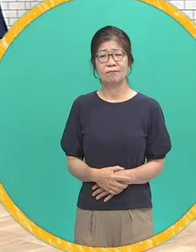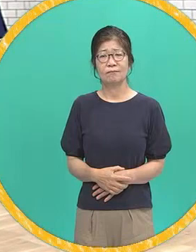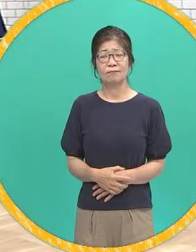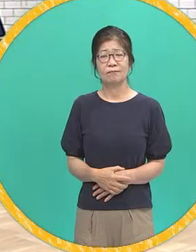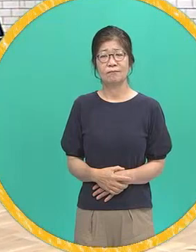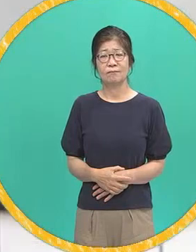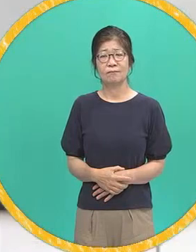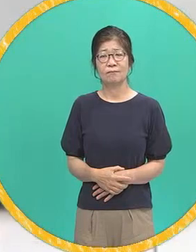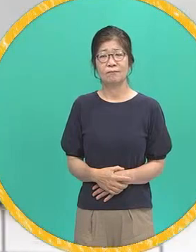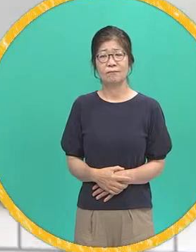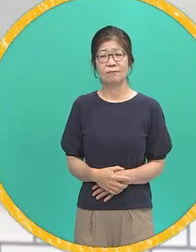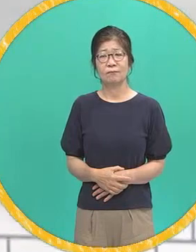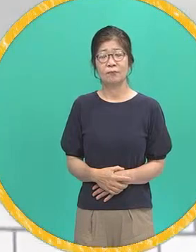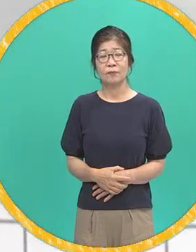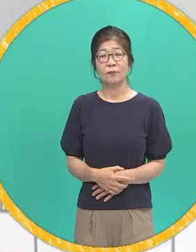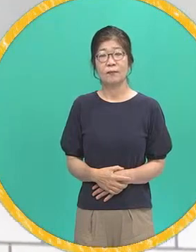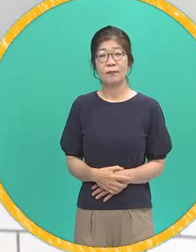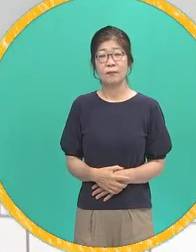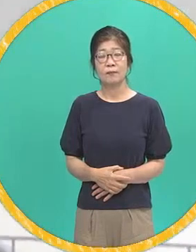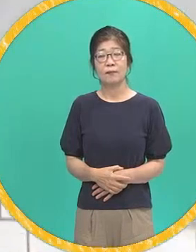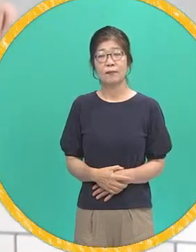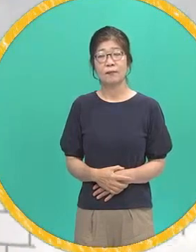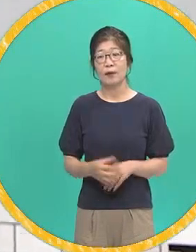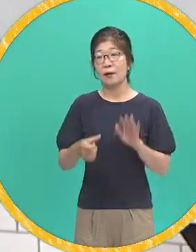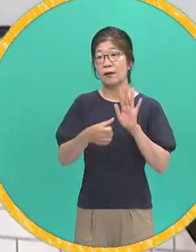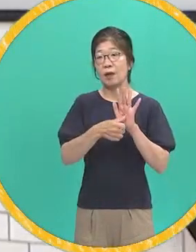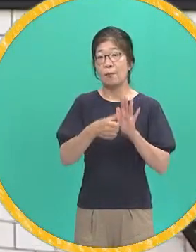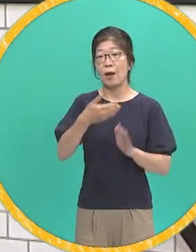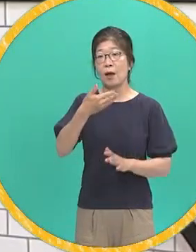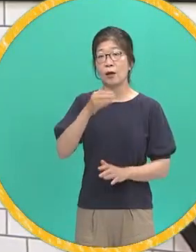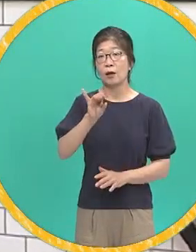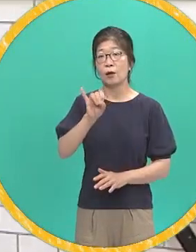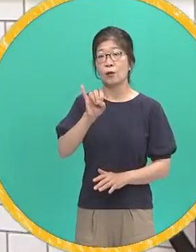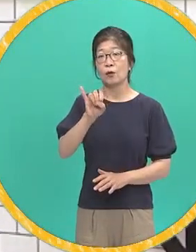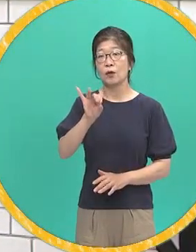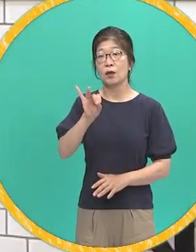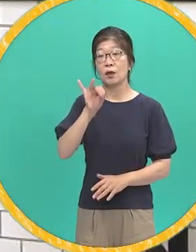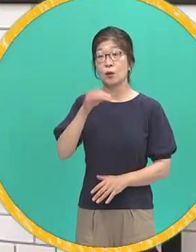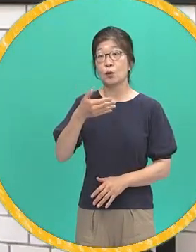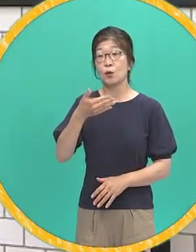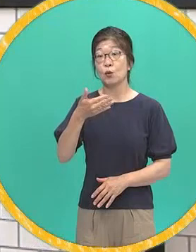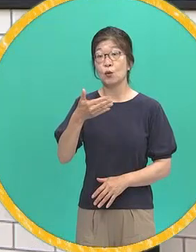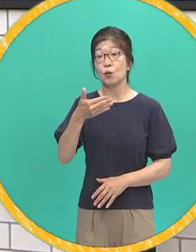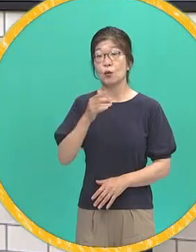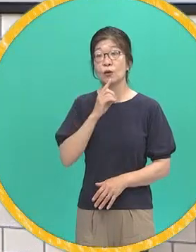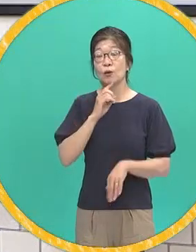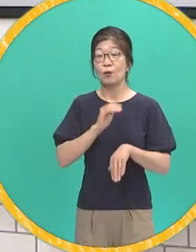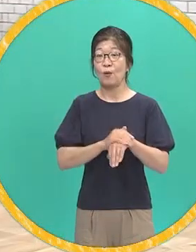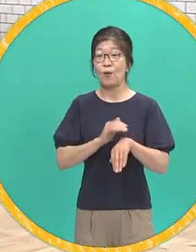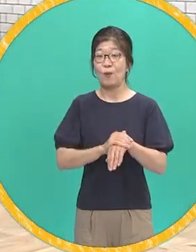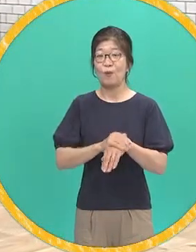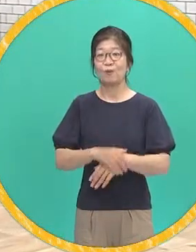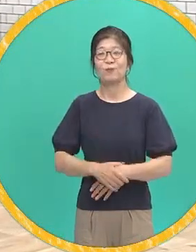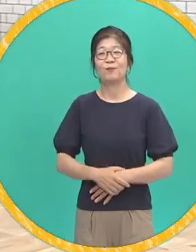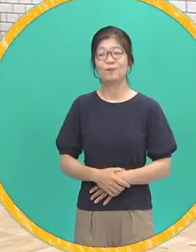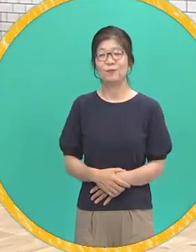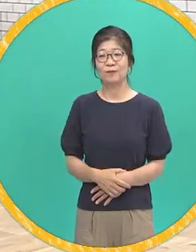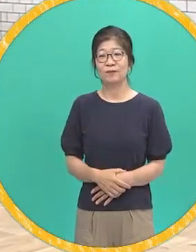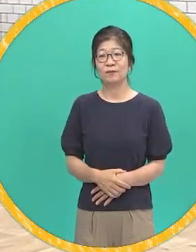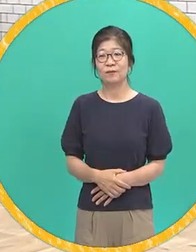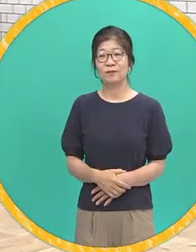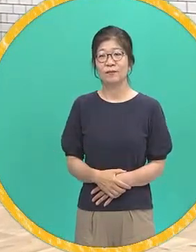大変ですクイックっていう旗を弾いて投げる技をやってみ